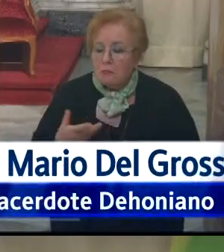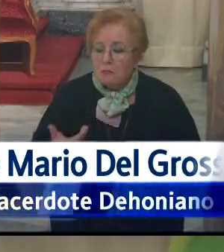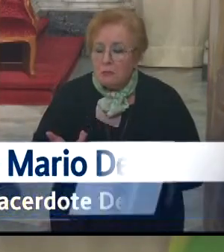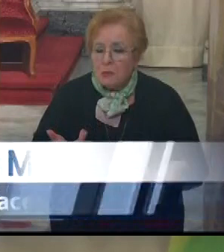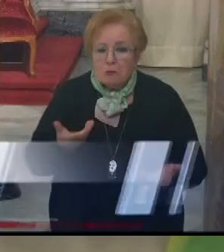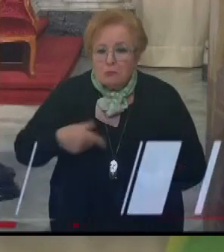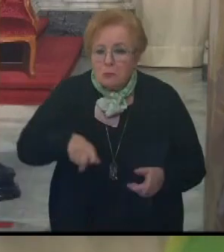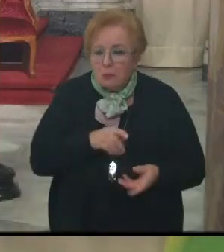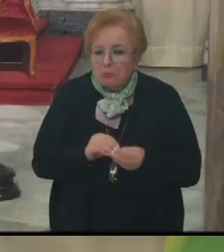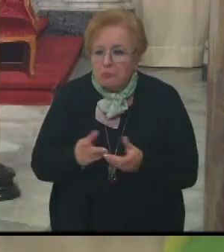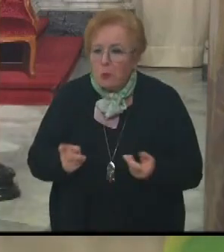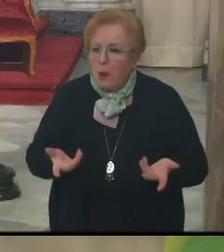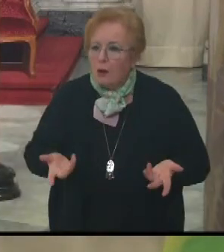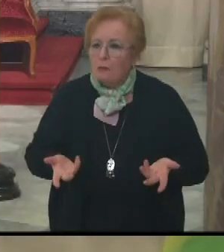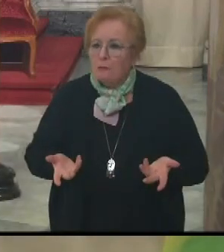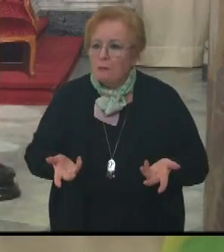condanna.